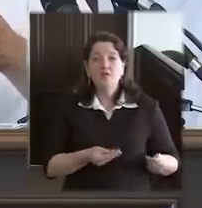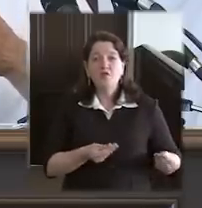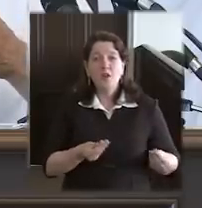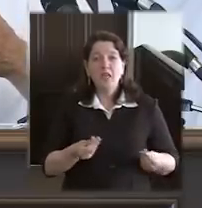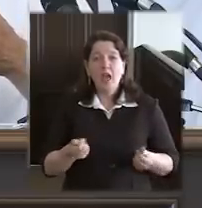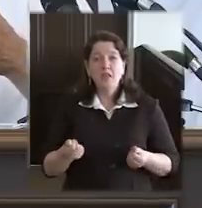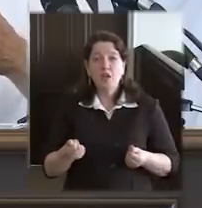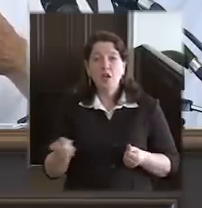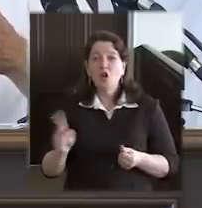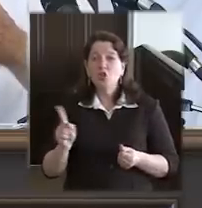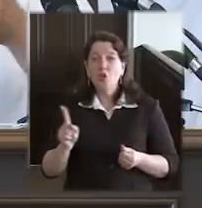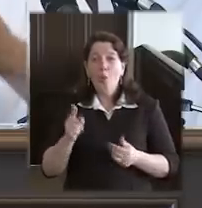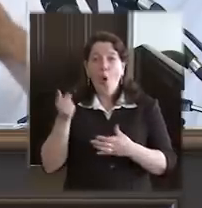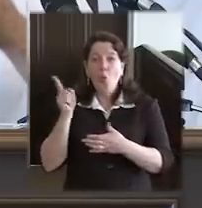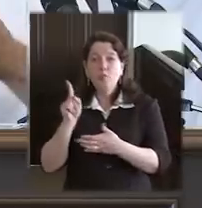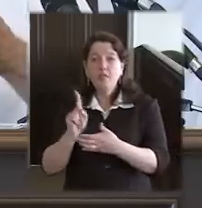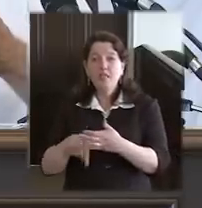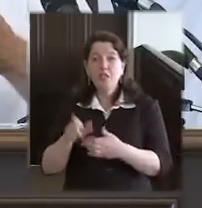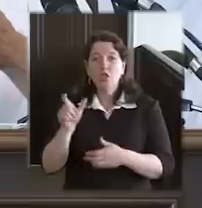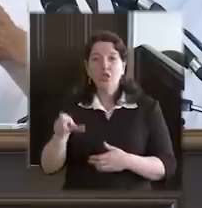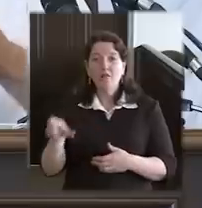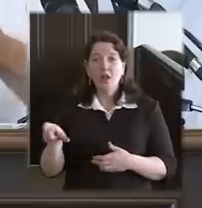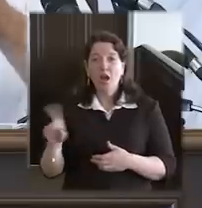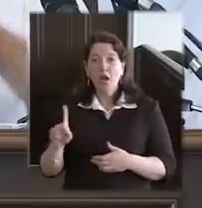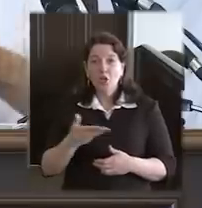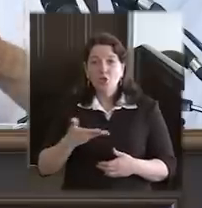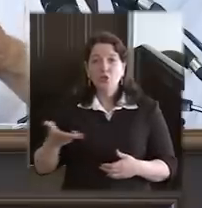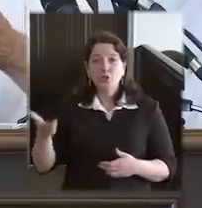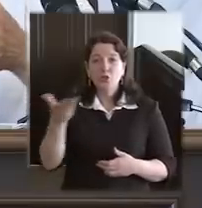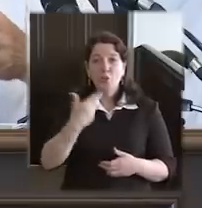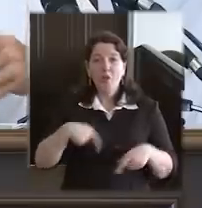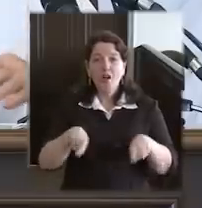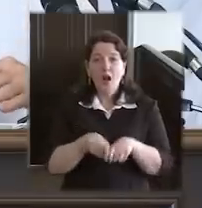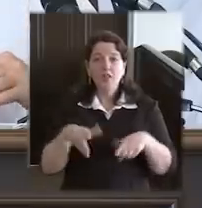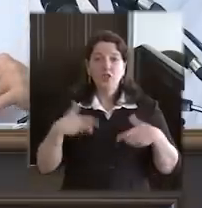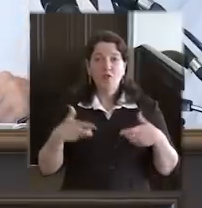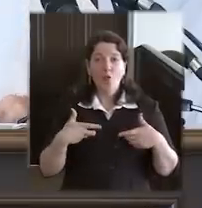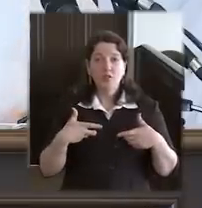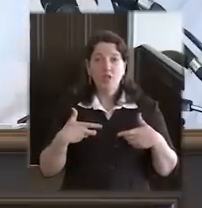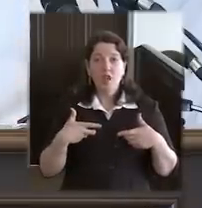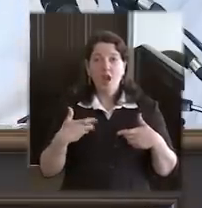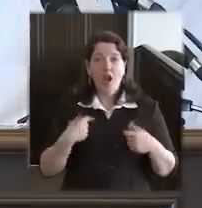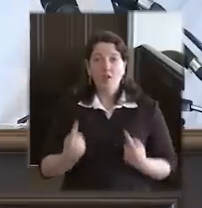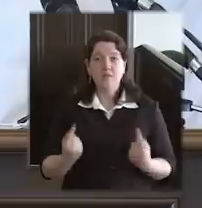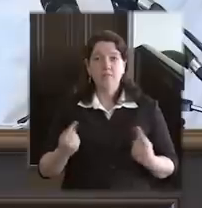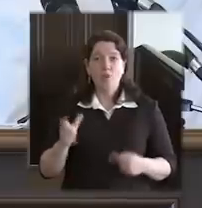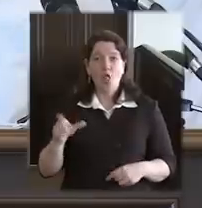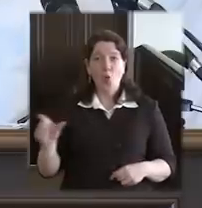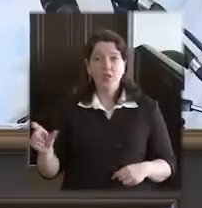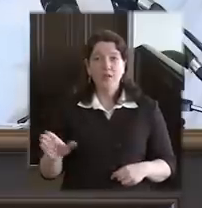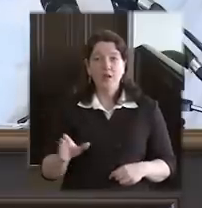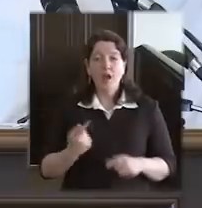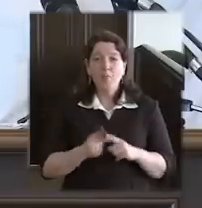Какого рода? Убедить человека, что вы все-таки скоты, а не люди. И